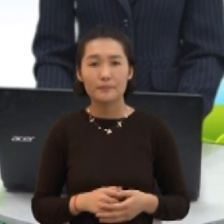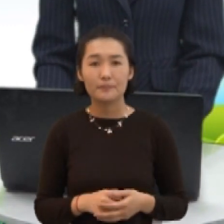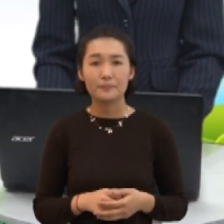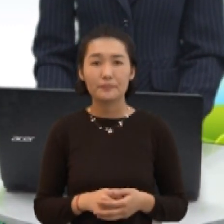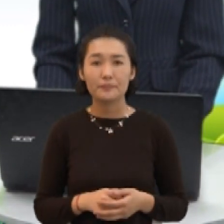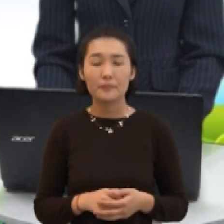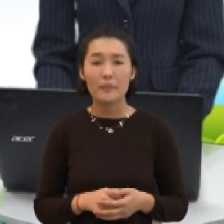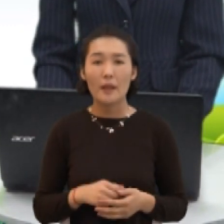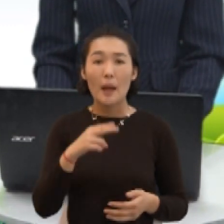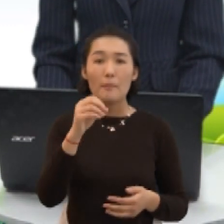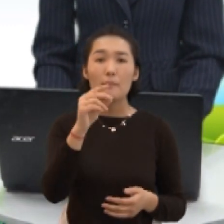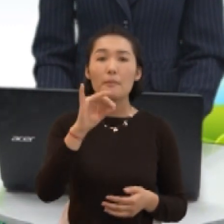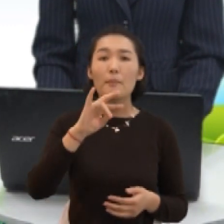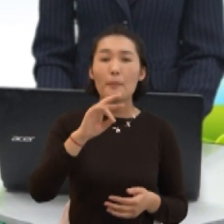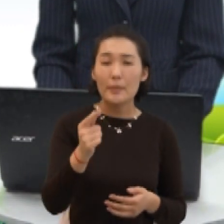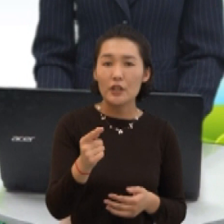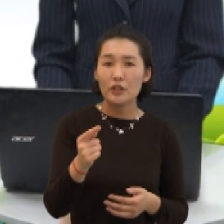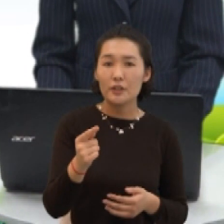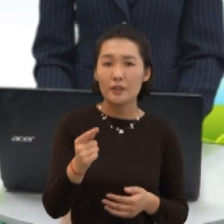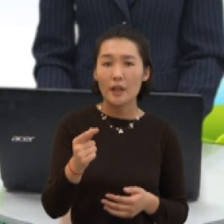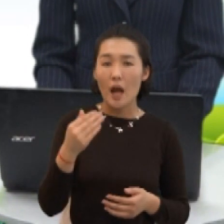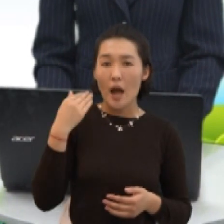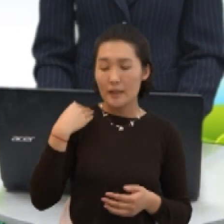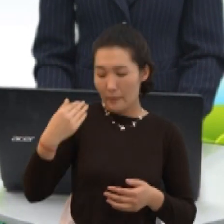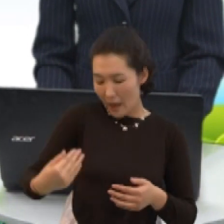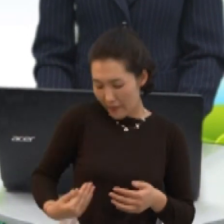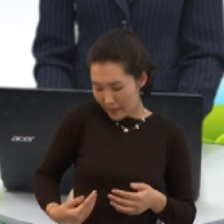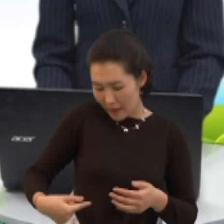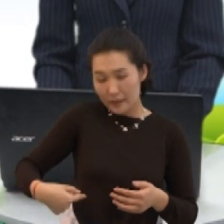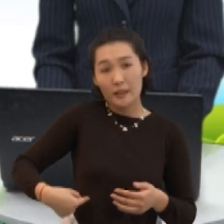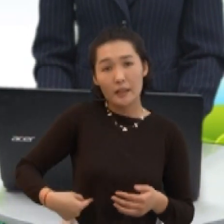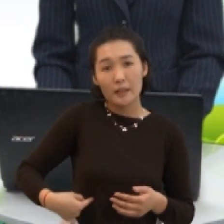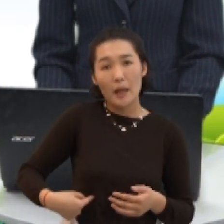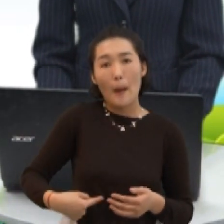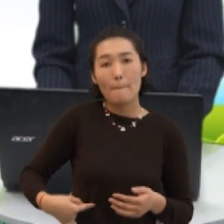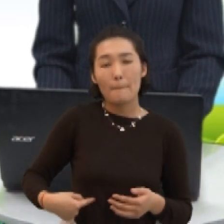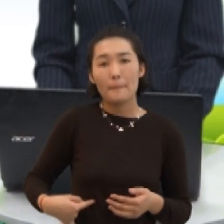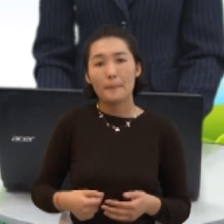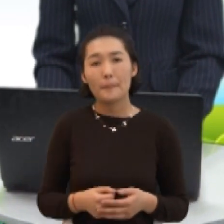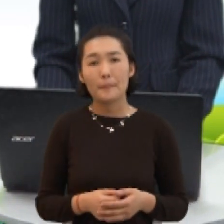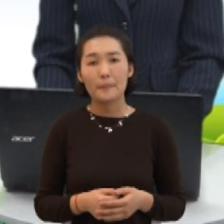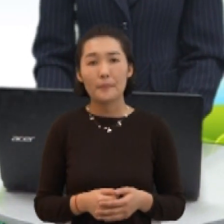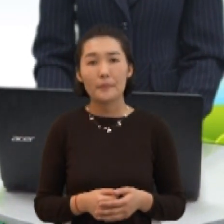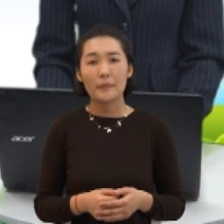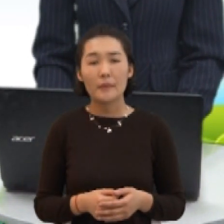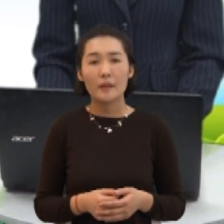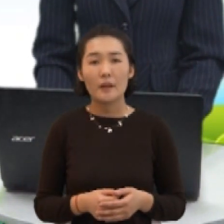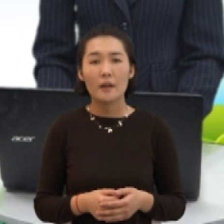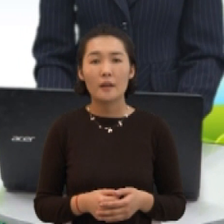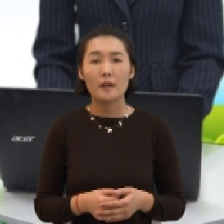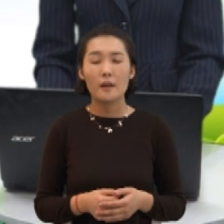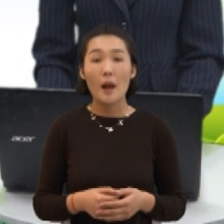Она находится с правой стороны от желудка в верхней части живота. Печень выделяет особую жидкость